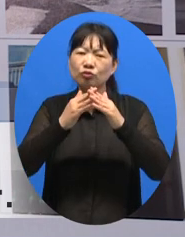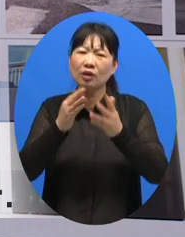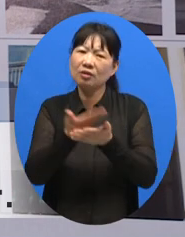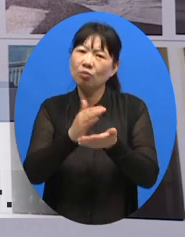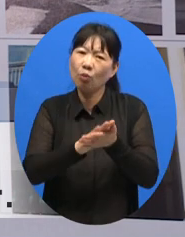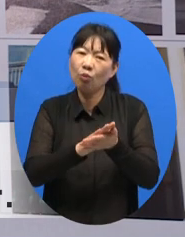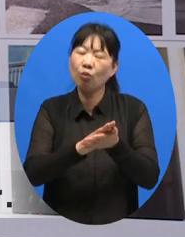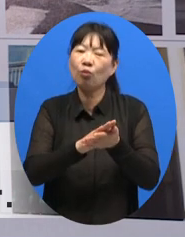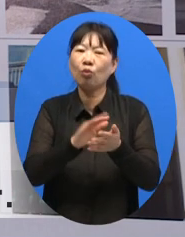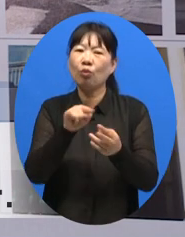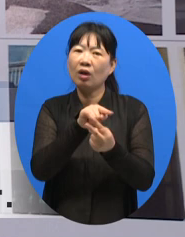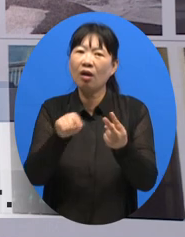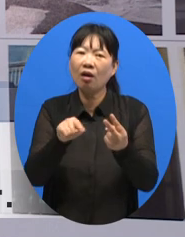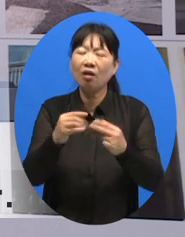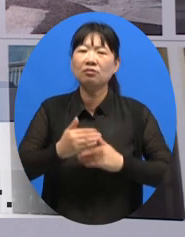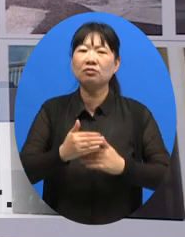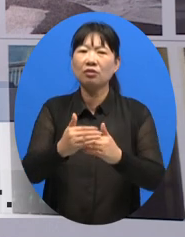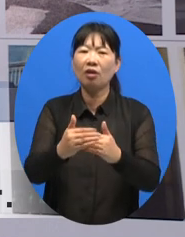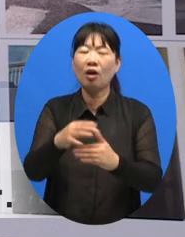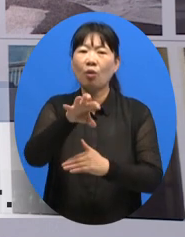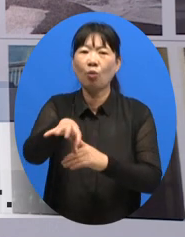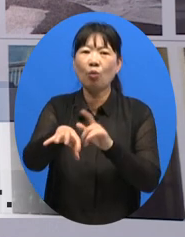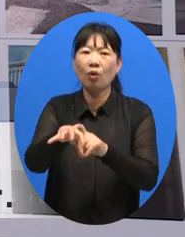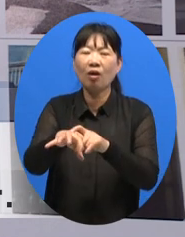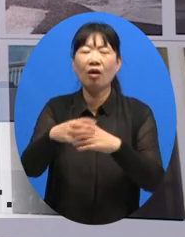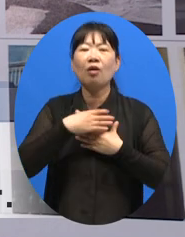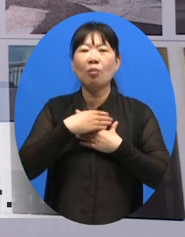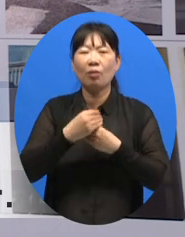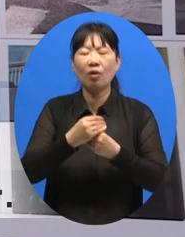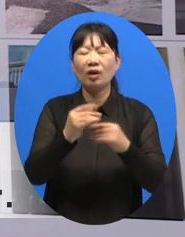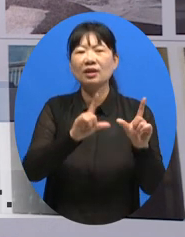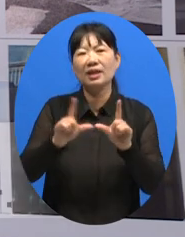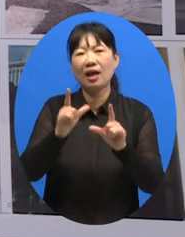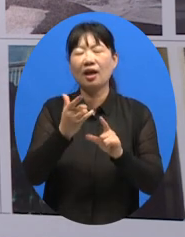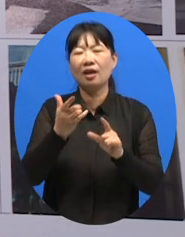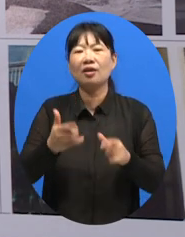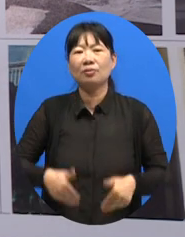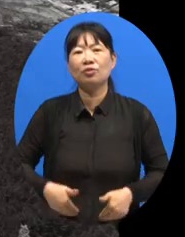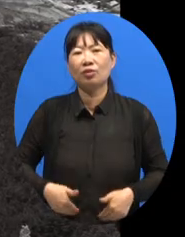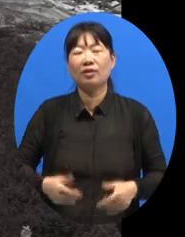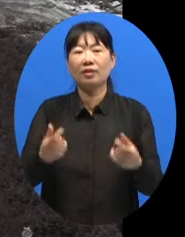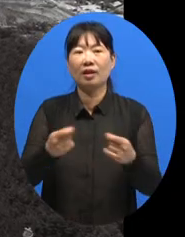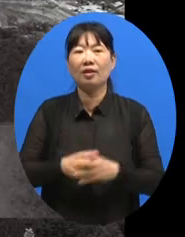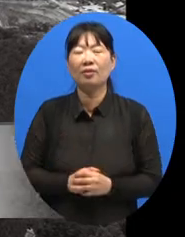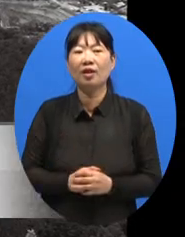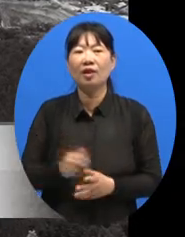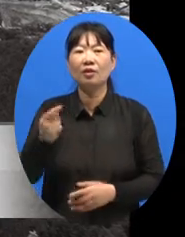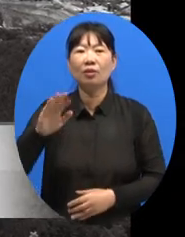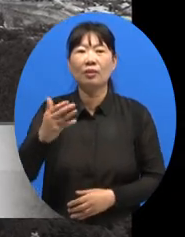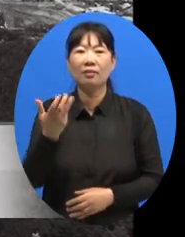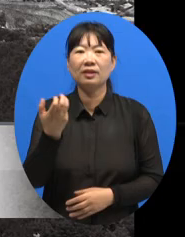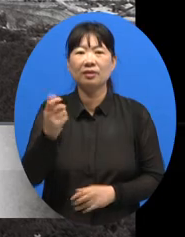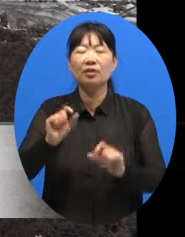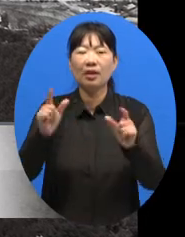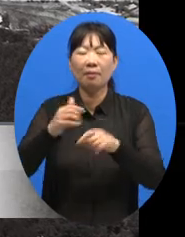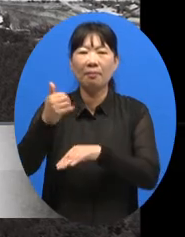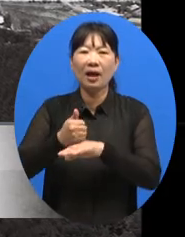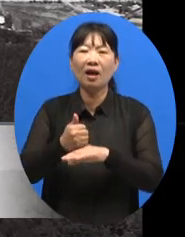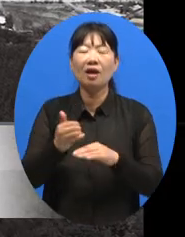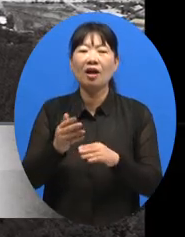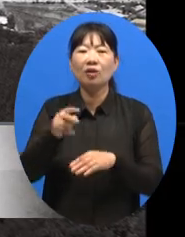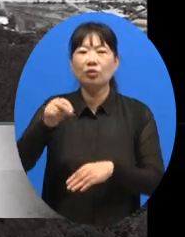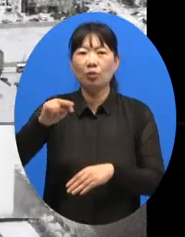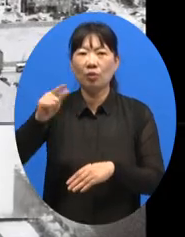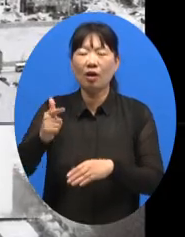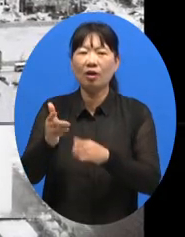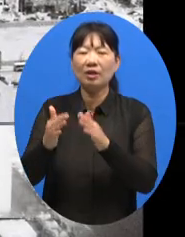건지 리모델링을 해야 되는지 진행하는 단지를 좀 편안하게 해줘야 되는데. 1980년대 말 수도권 주택